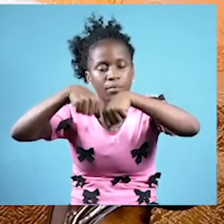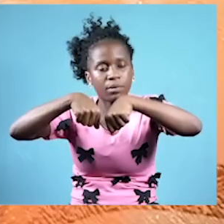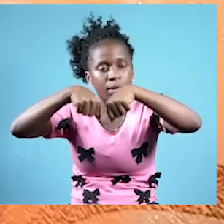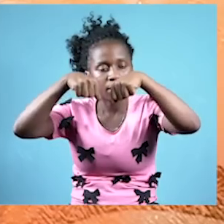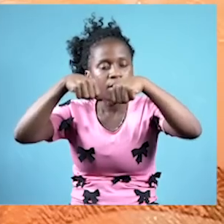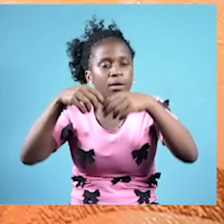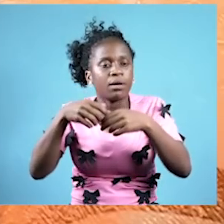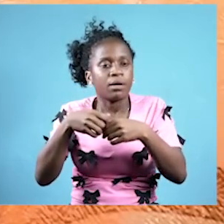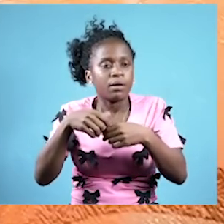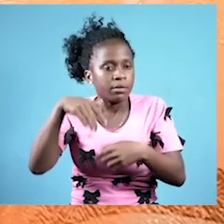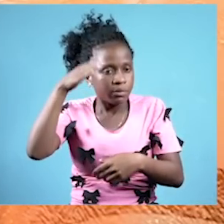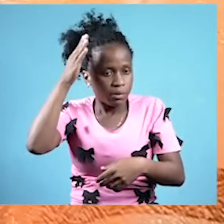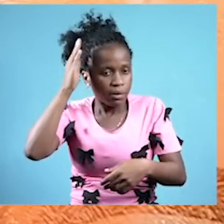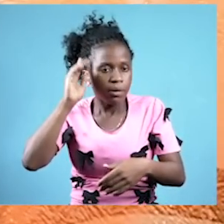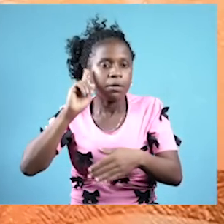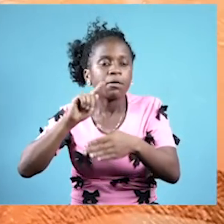madaraka ya serikali ya ndani.